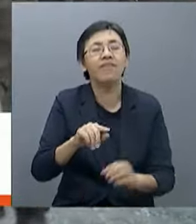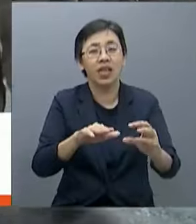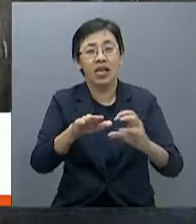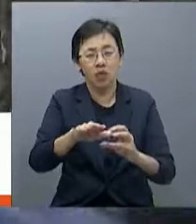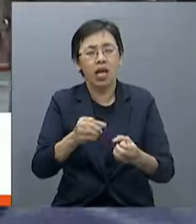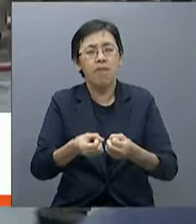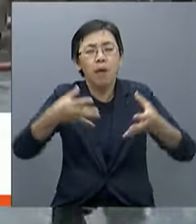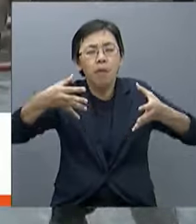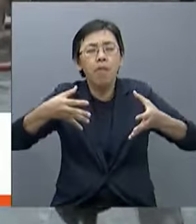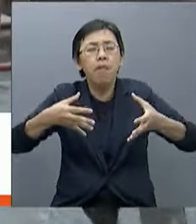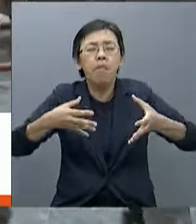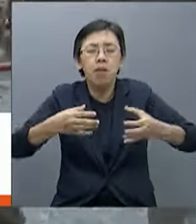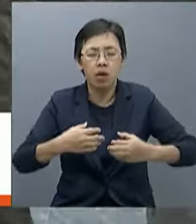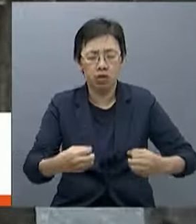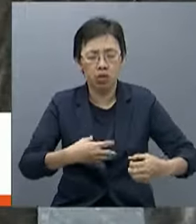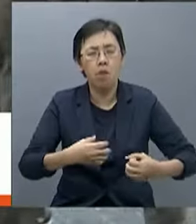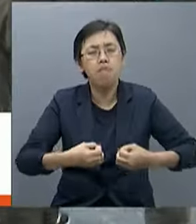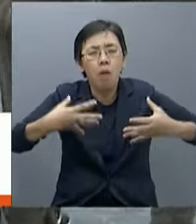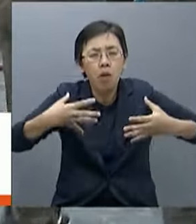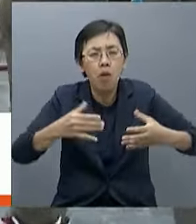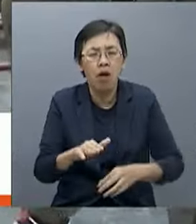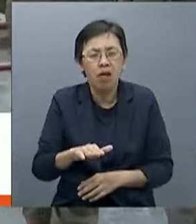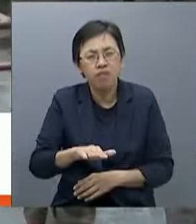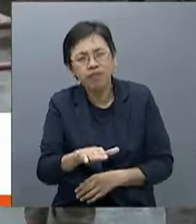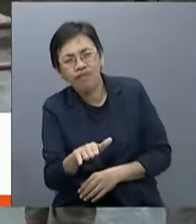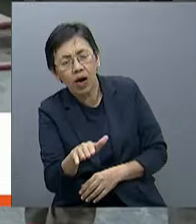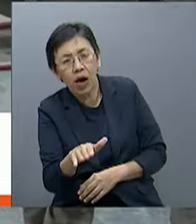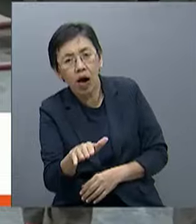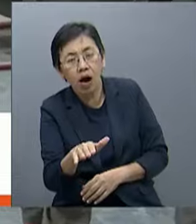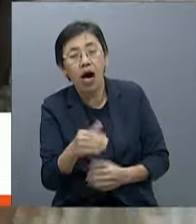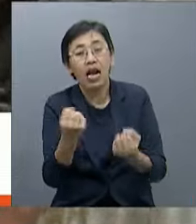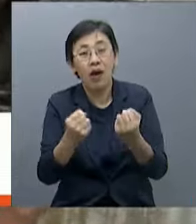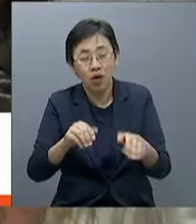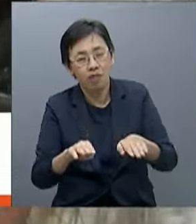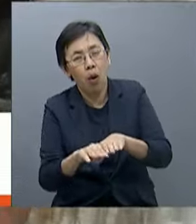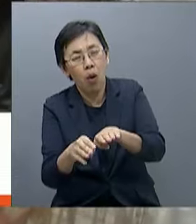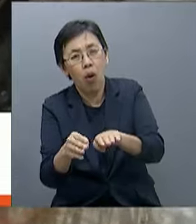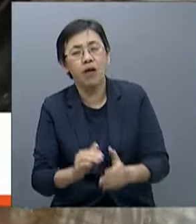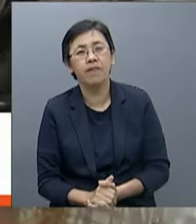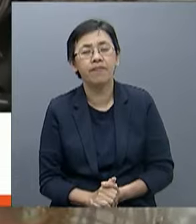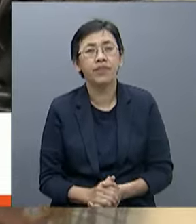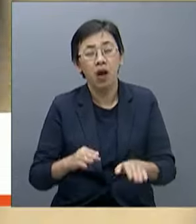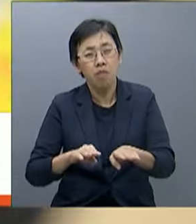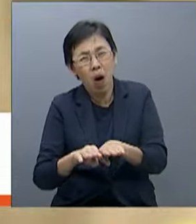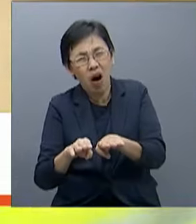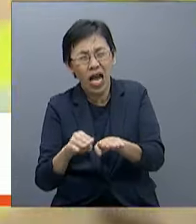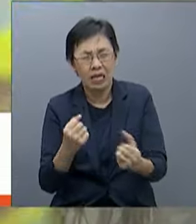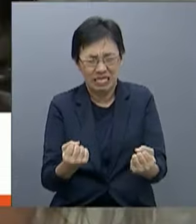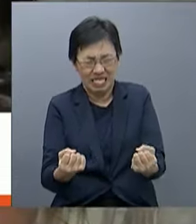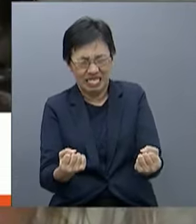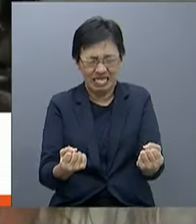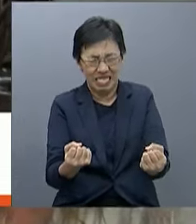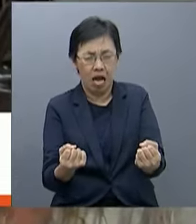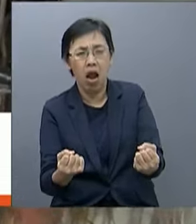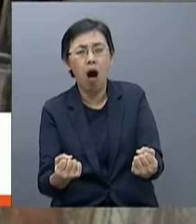งลมแตกรถเอ็นไปทางด้านขวาจนทำให้ไปเฉี่ยวชนกับรถเบนซ์คู่กรณีขณะนั้นตัวเองพยายามที่จะบังคับรถจ